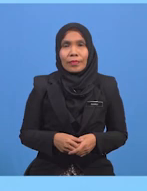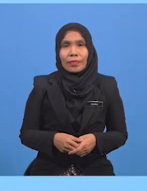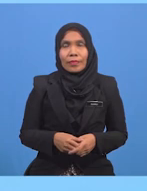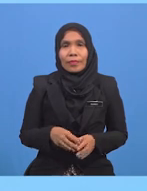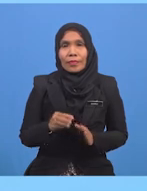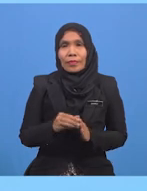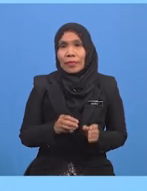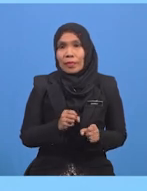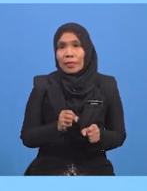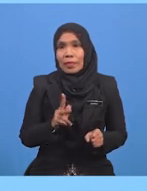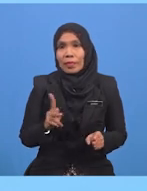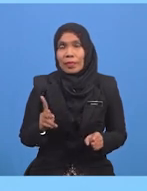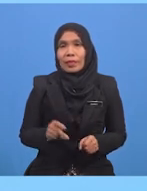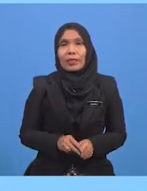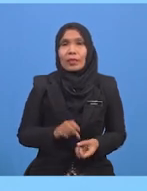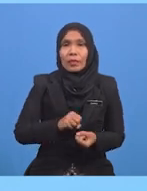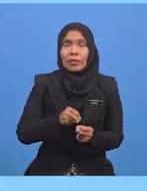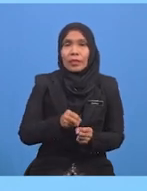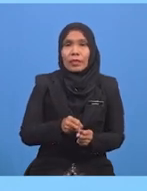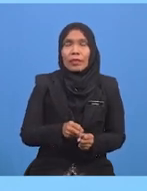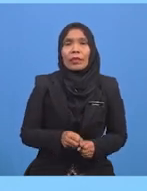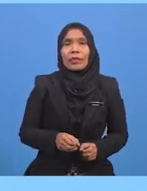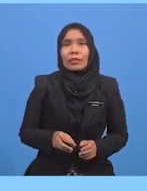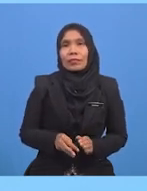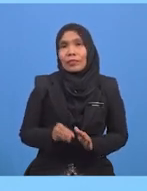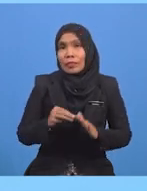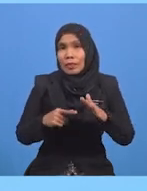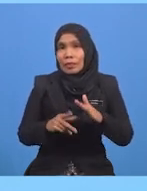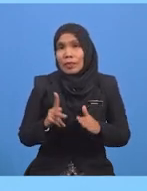masalah melibatkan petua kosinus.